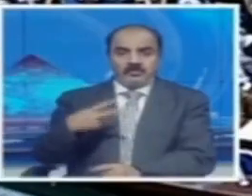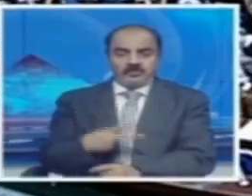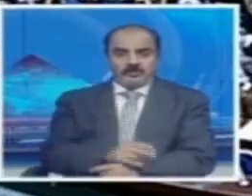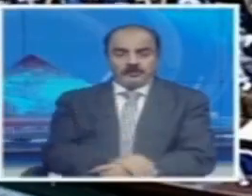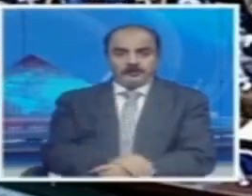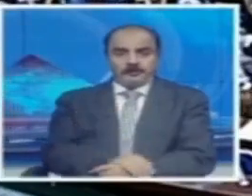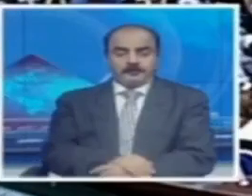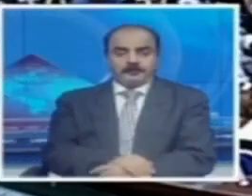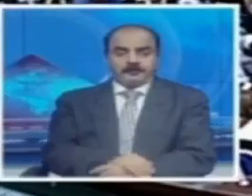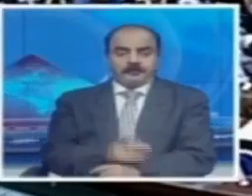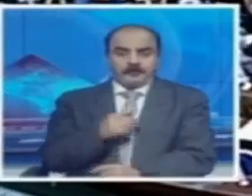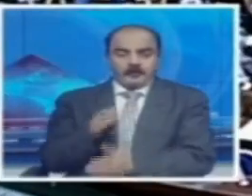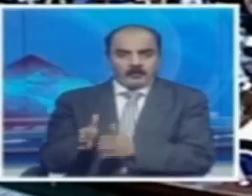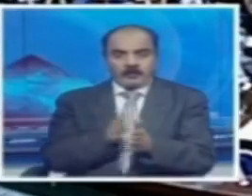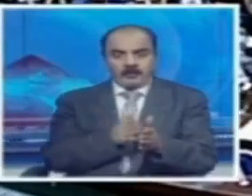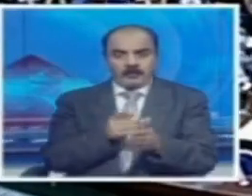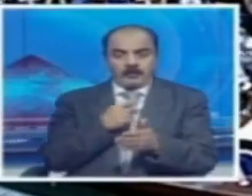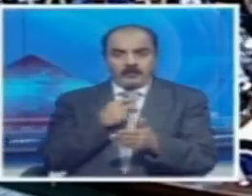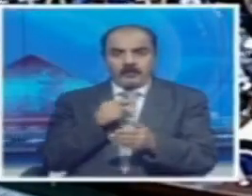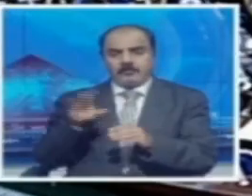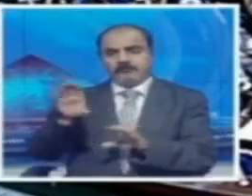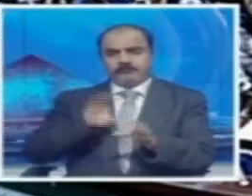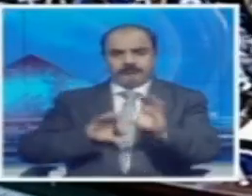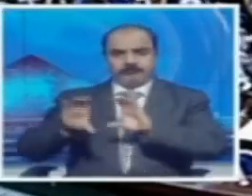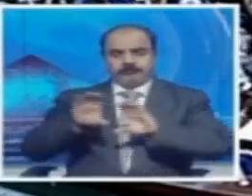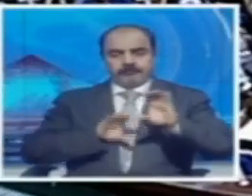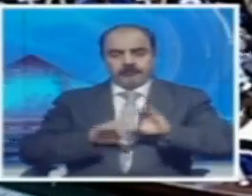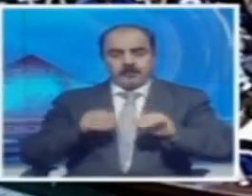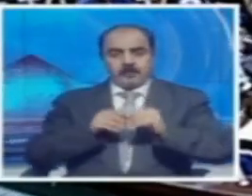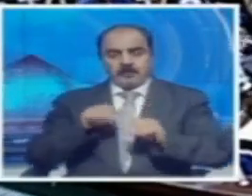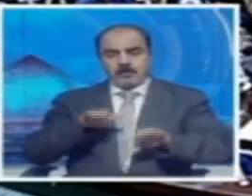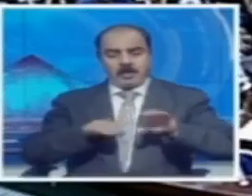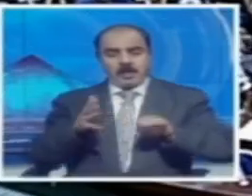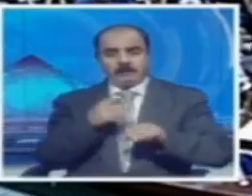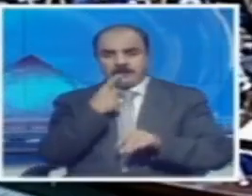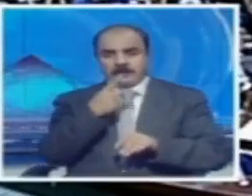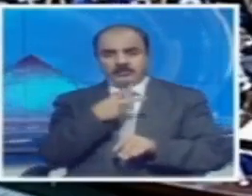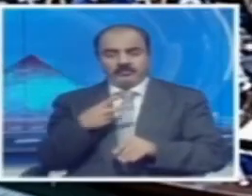22-23، فعلى جانب الإيرادات يتضمن مشروع الموازنة السنة المالية